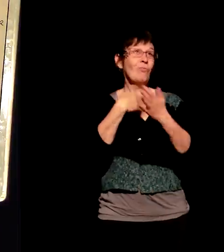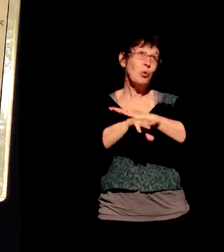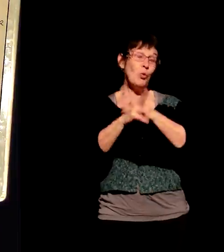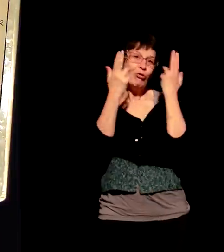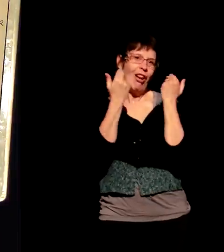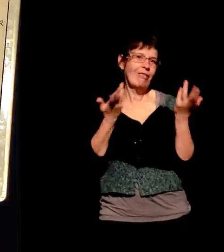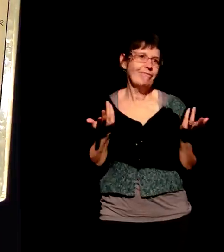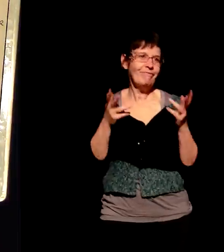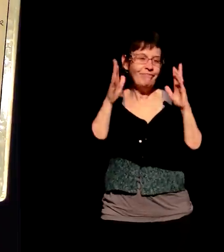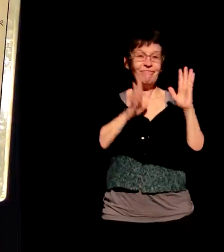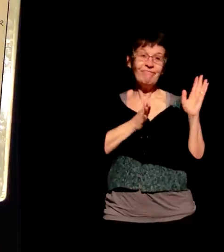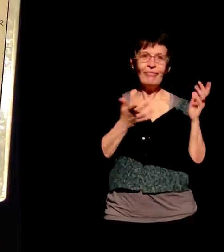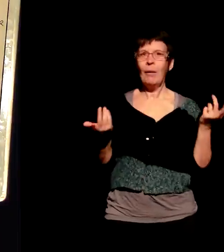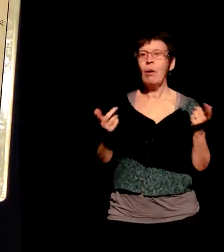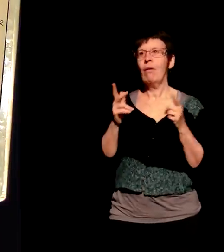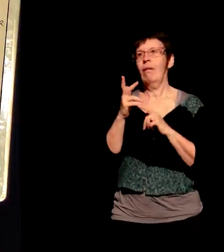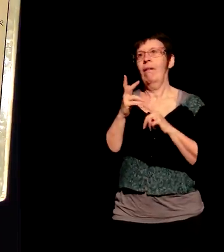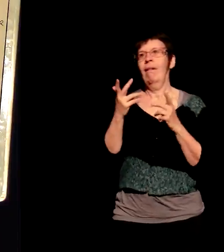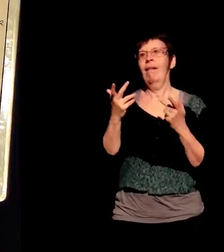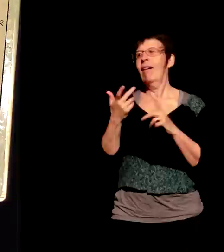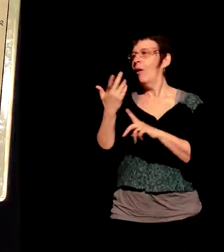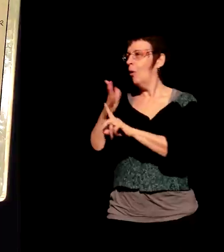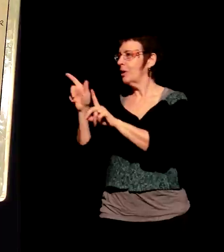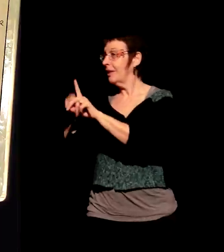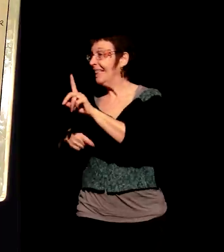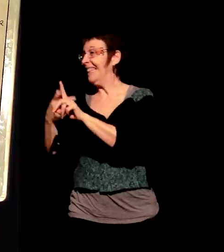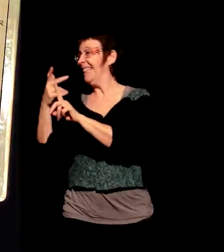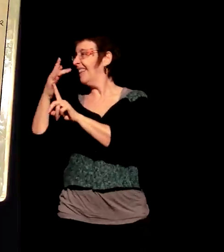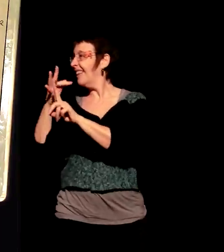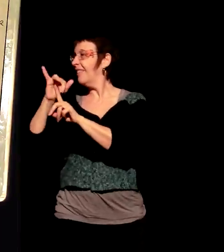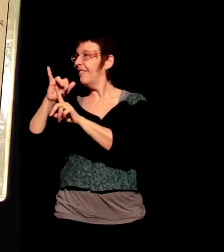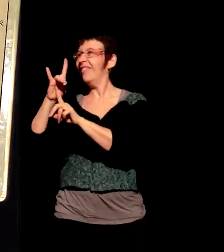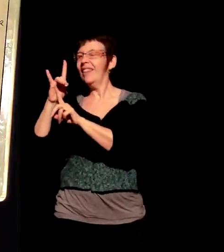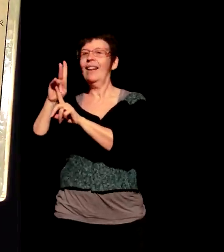Finkielkraut à France Culture, un intellectuel. Enfin, intellectuel, je sais pas.